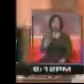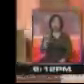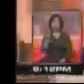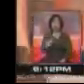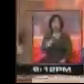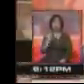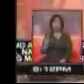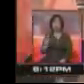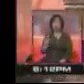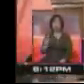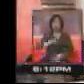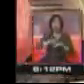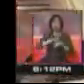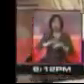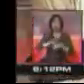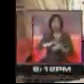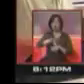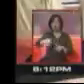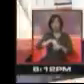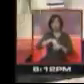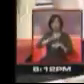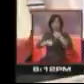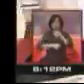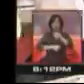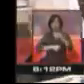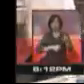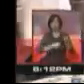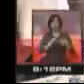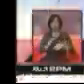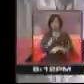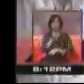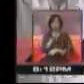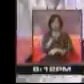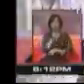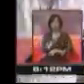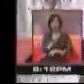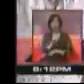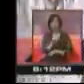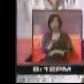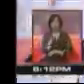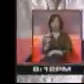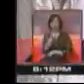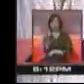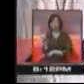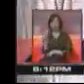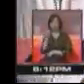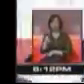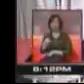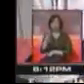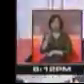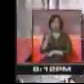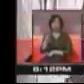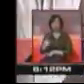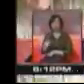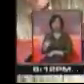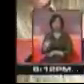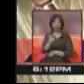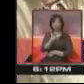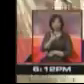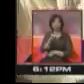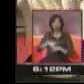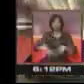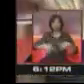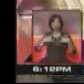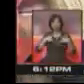Full force ang partido dahil bukod sa chairman na si Enrile, present din ang founder ng PNP na si dating Pangulong Joseph Estrada. Kaya si